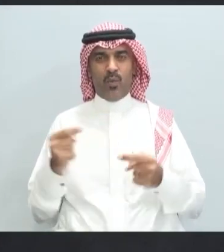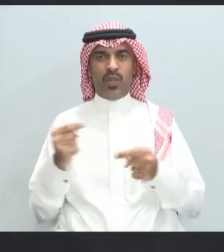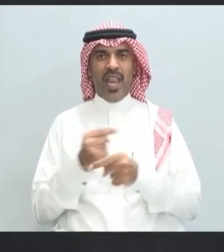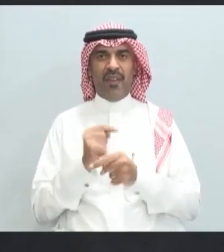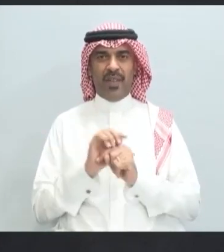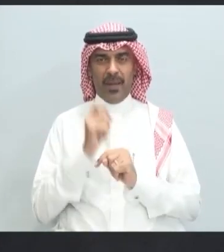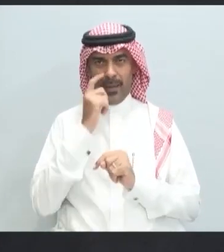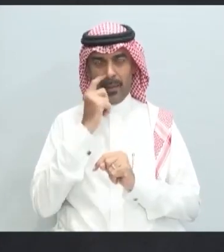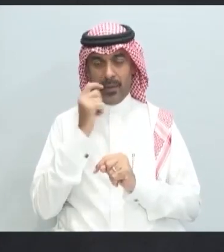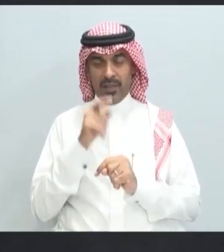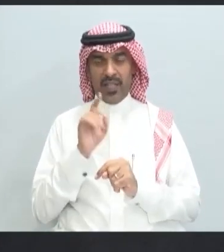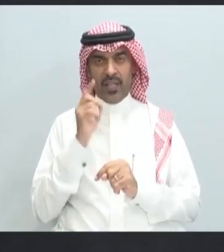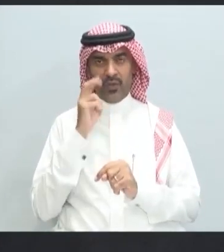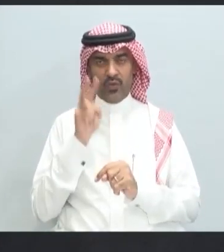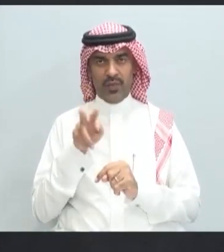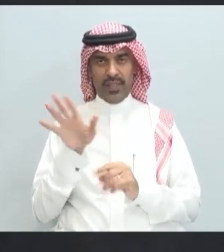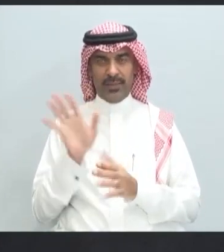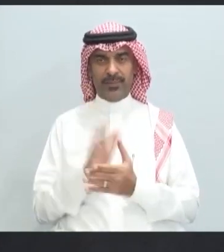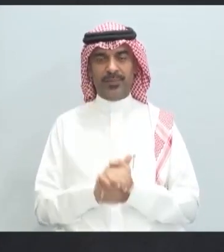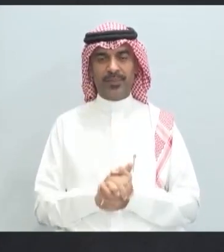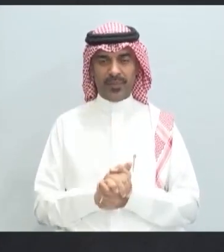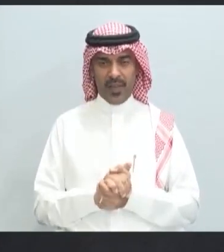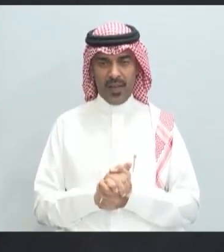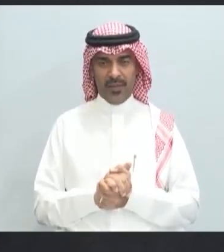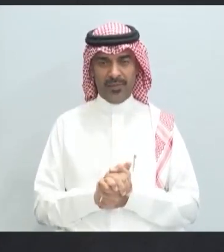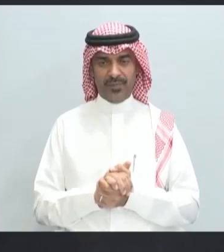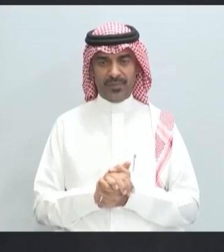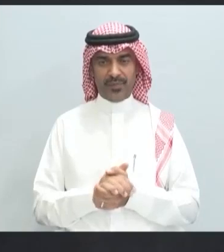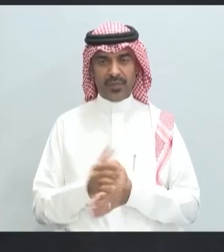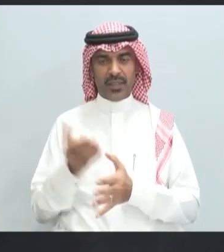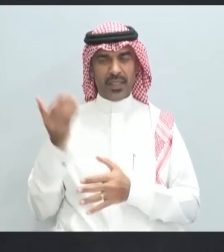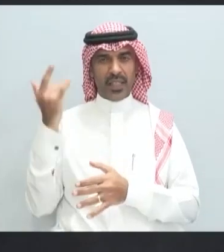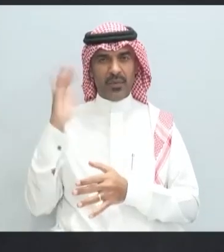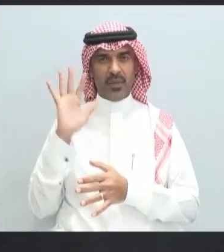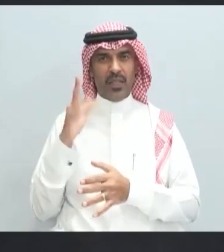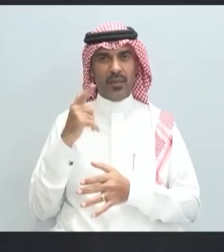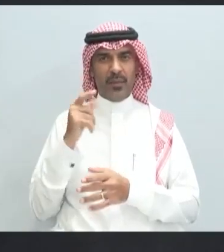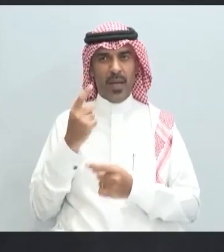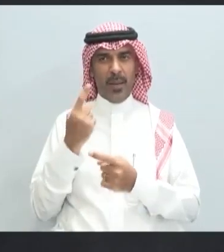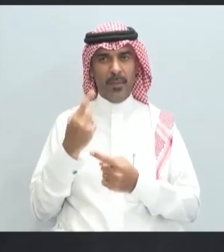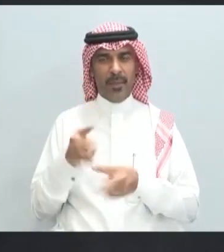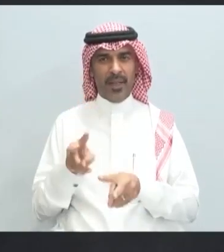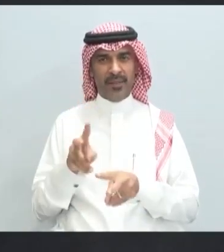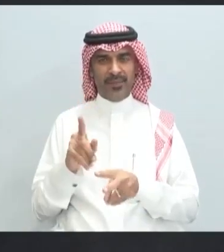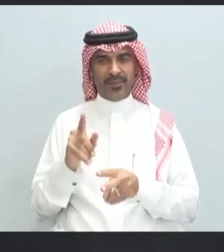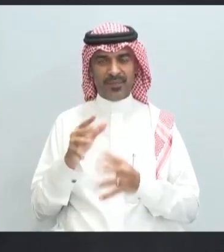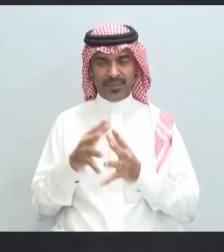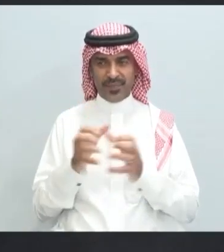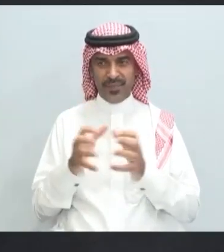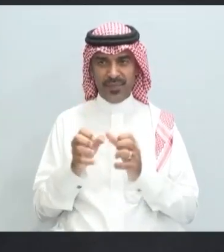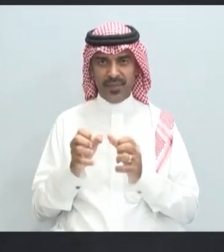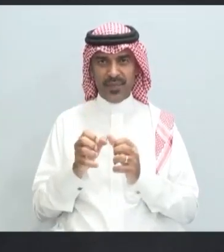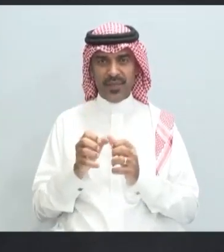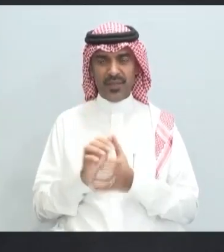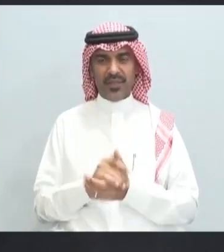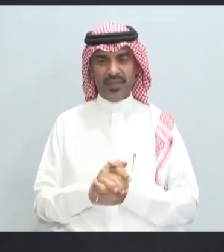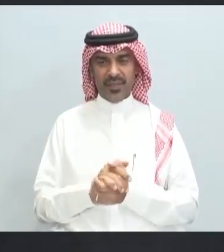باذن الله تعالى فصلنا الجميل فصل الاحتمالات مرينا يعني على ابتداء بتعريف فضاء تمثيل فضاء